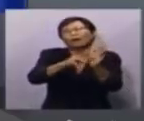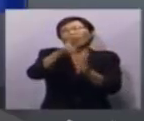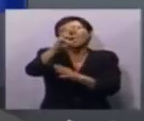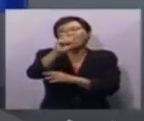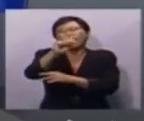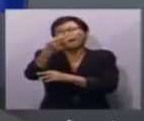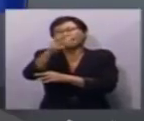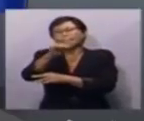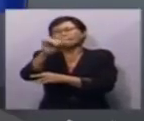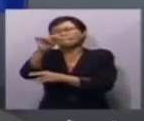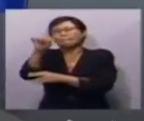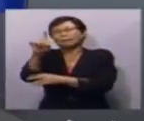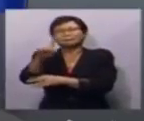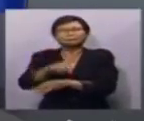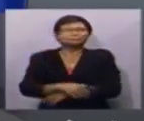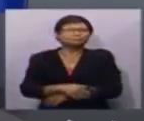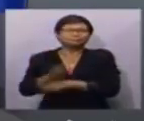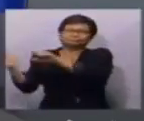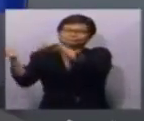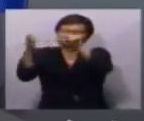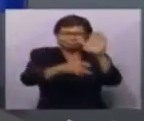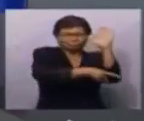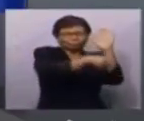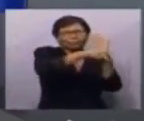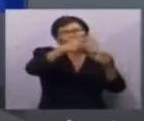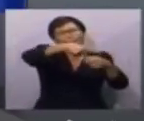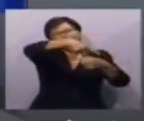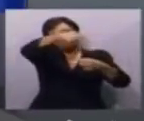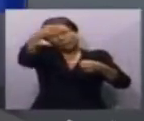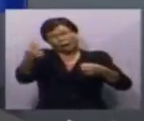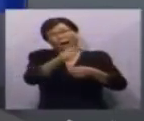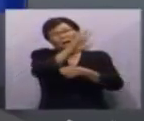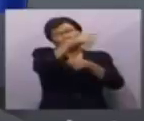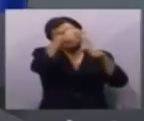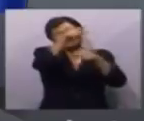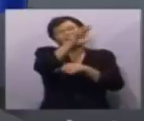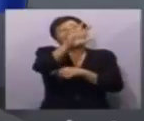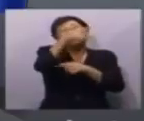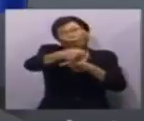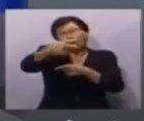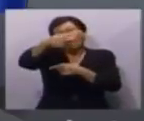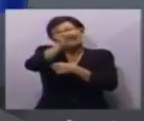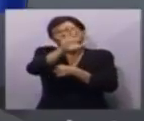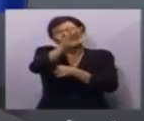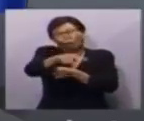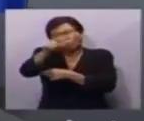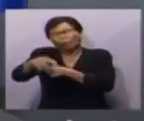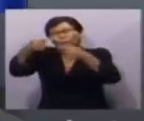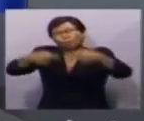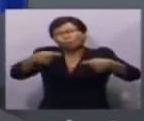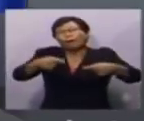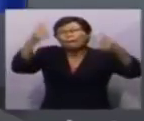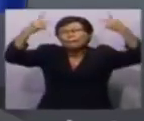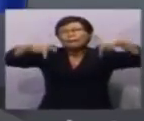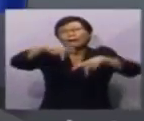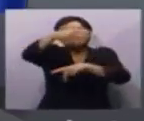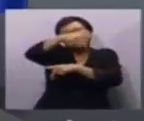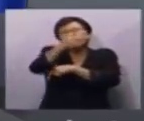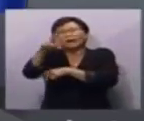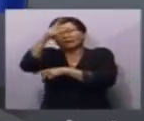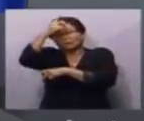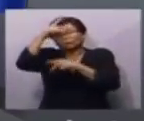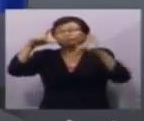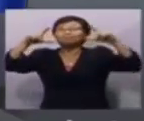Naufal. Beralih ke Parlimen Pandan, pertandingan lima penjuru melibatkan Presiden PKR Datuk Seri Dr. Wan Azizah